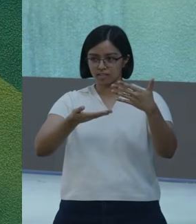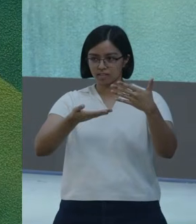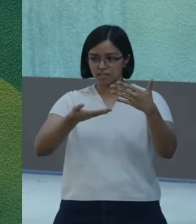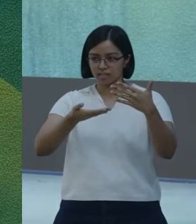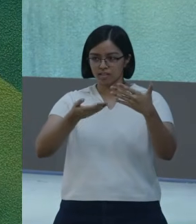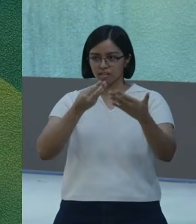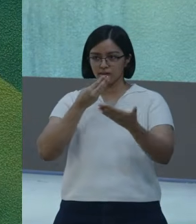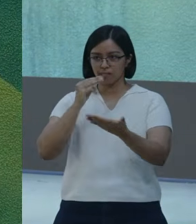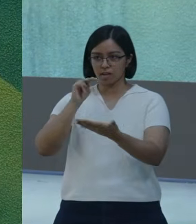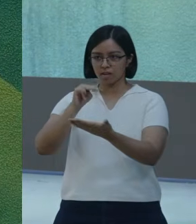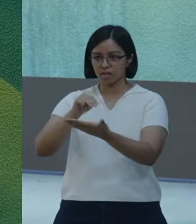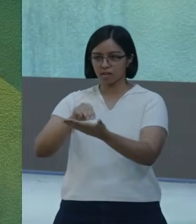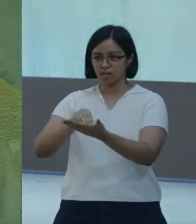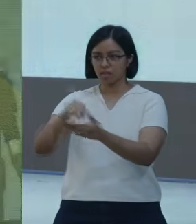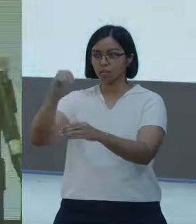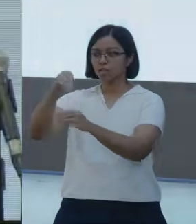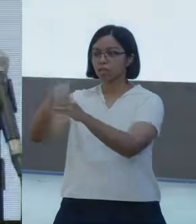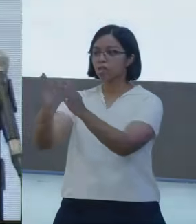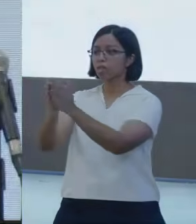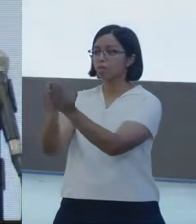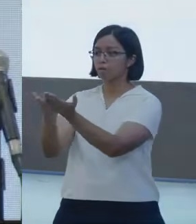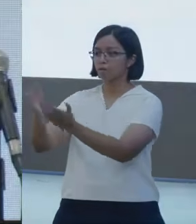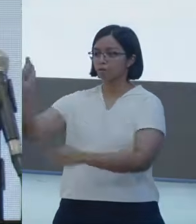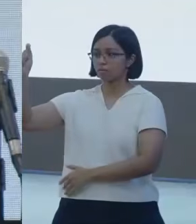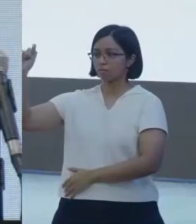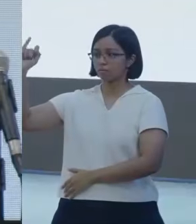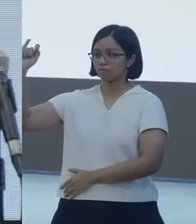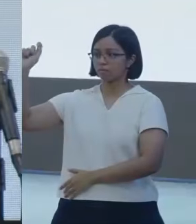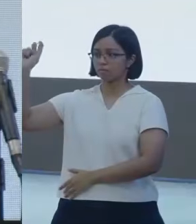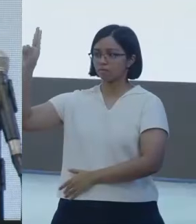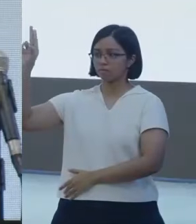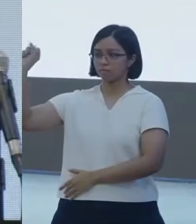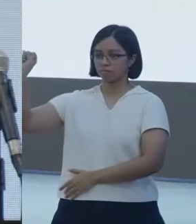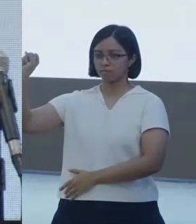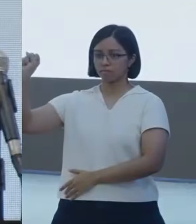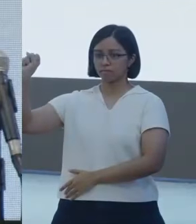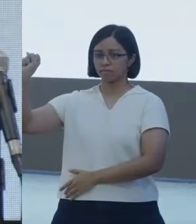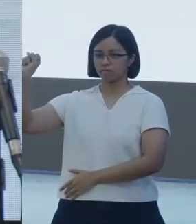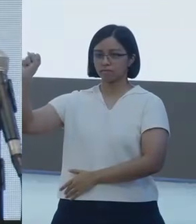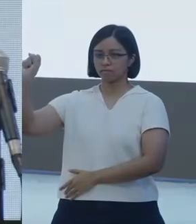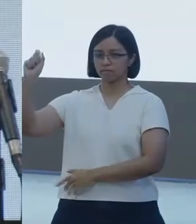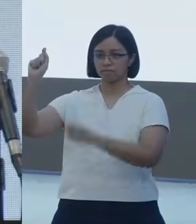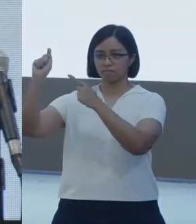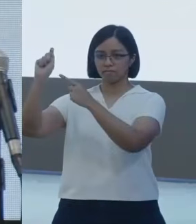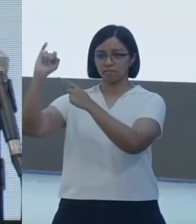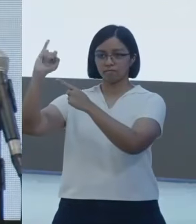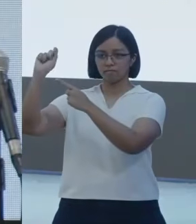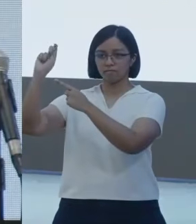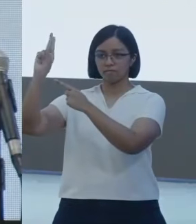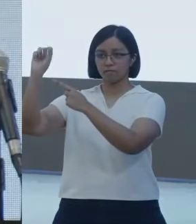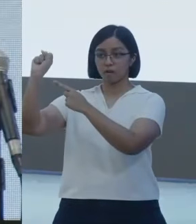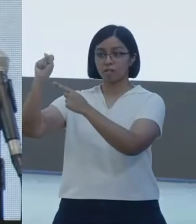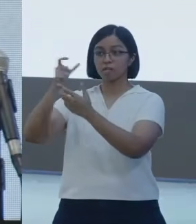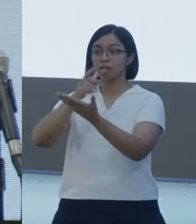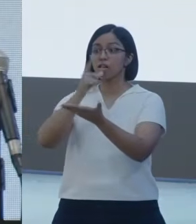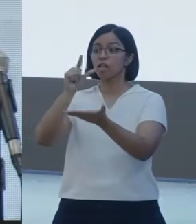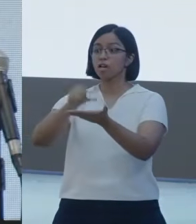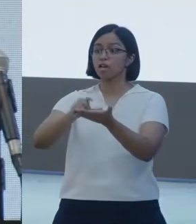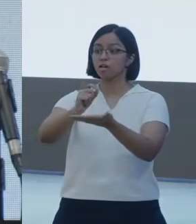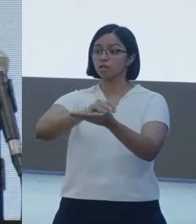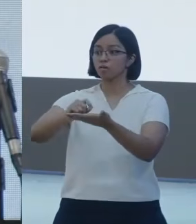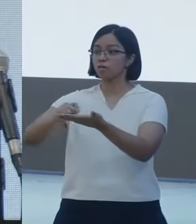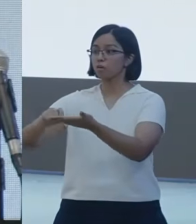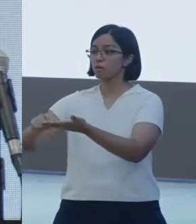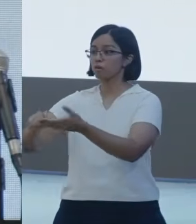mensahe sa aklat ng Titus. No? Ang Titus po ay isang liham na sinulat ni Pablo.